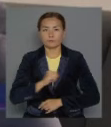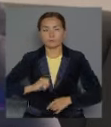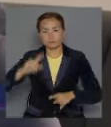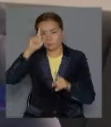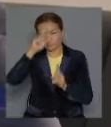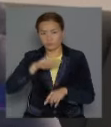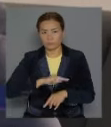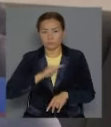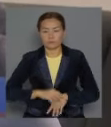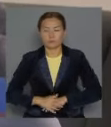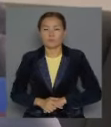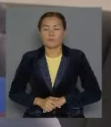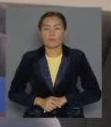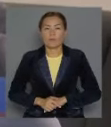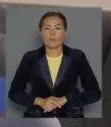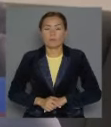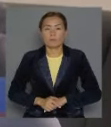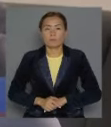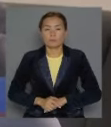білесіздер.